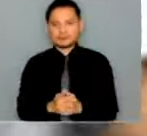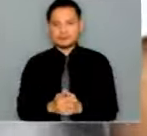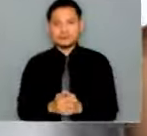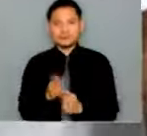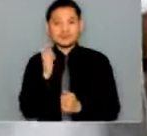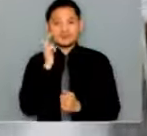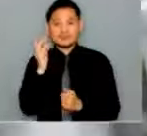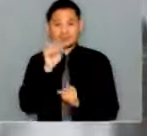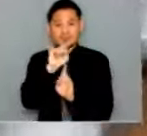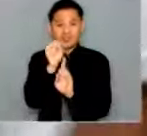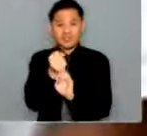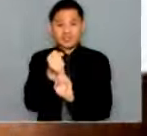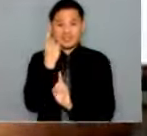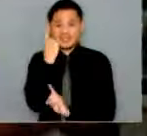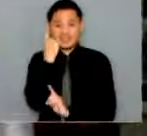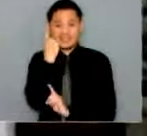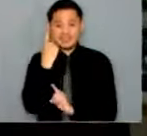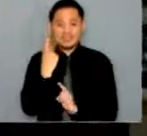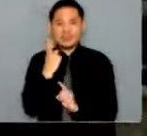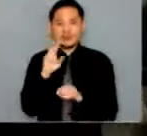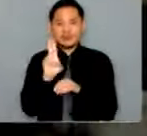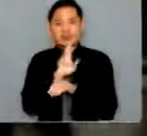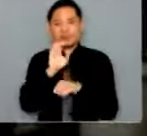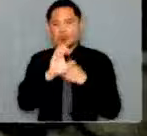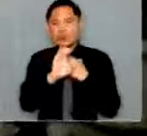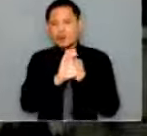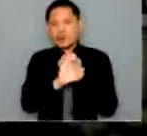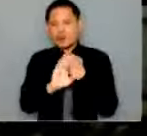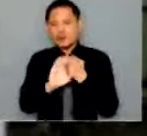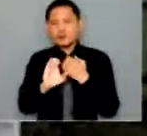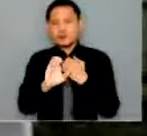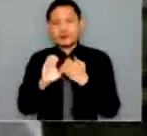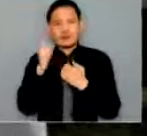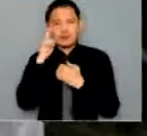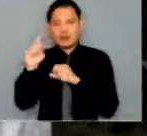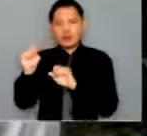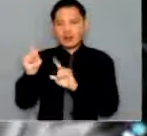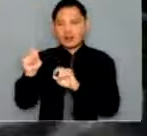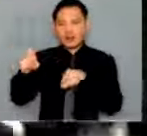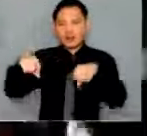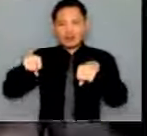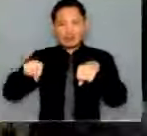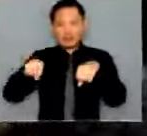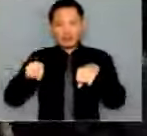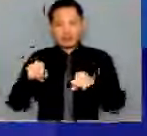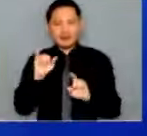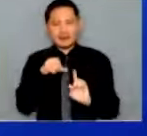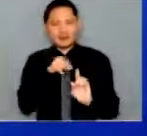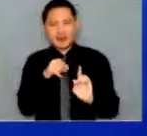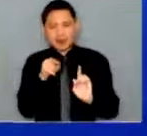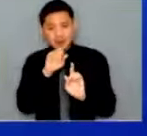ng dokumento ay ginamit para mabenta ang motor. Kaya ang angkop na kaso sa ganitong